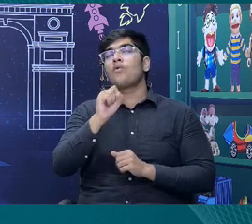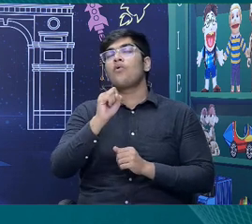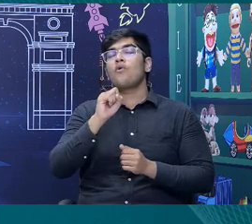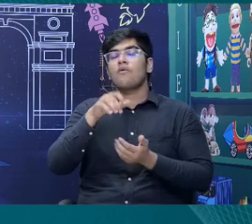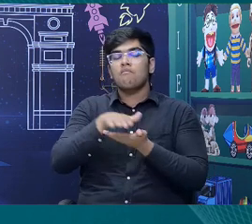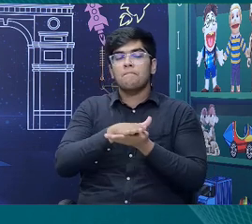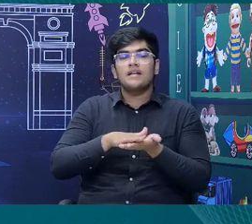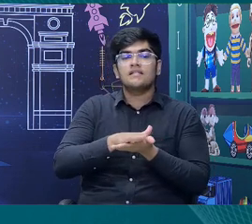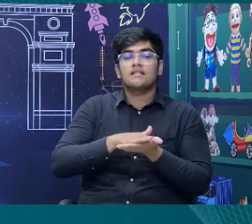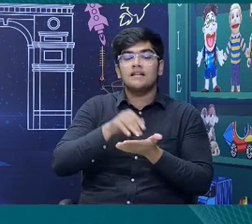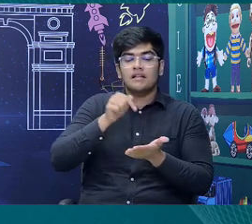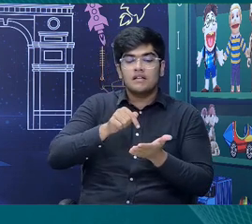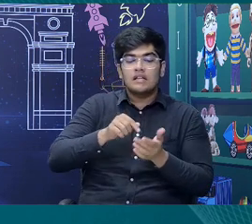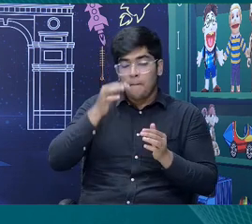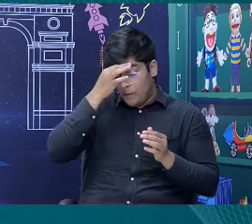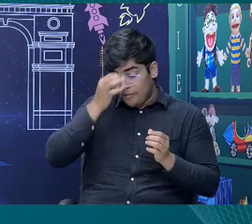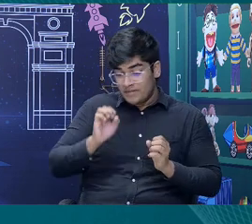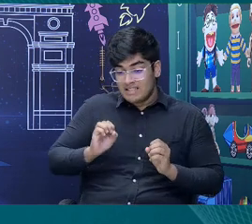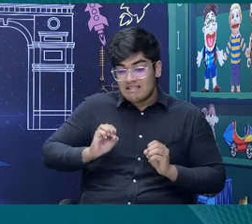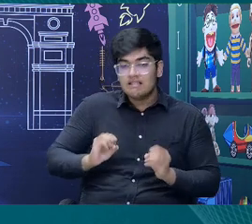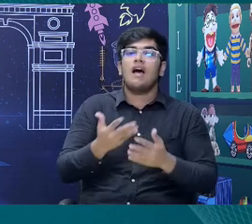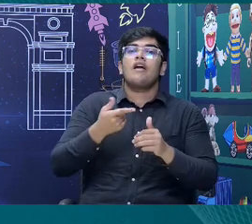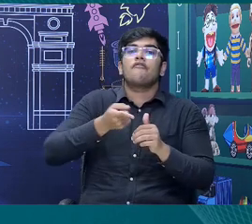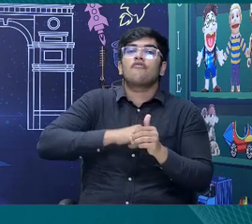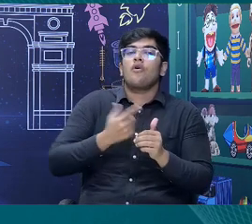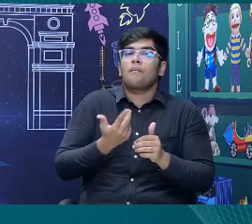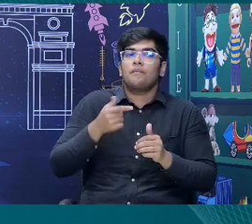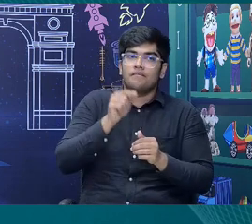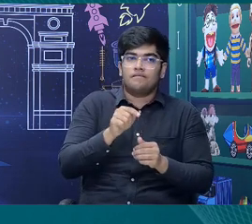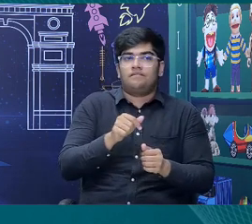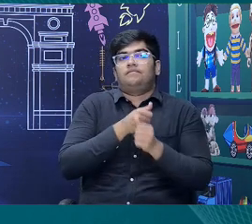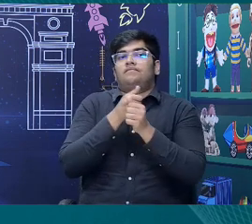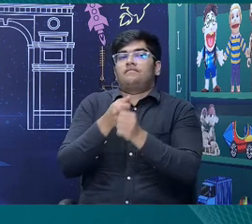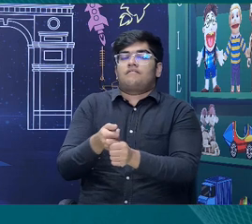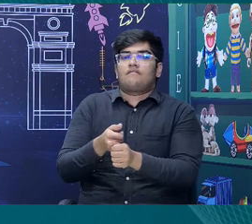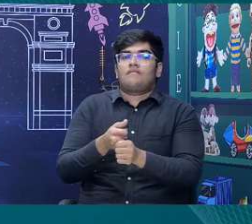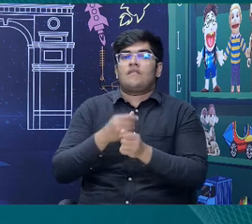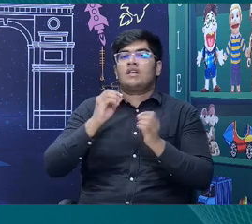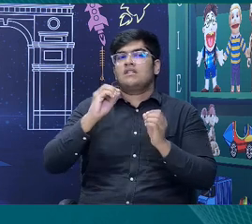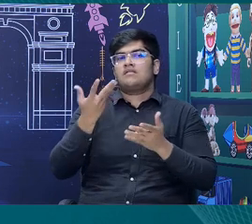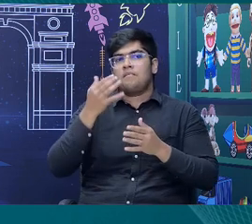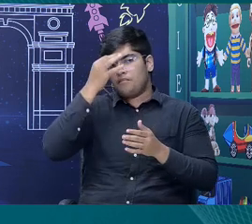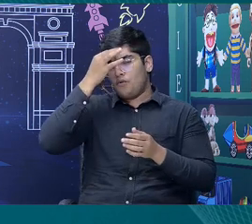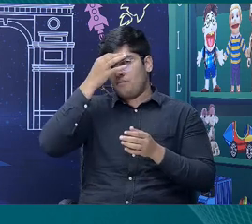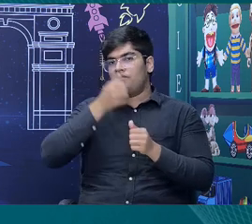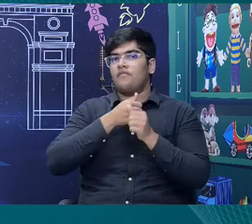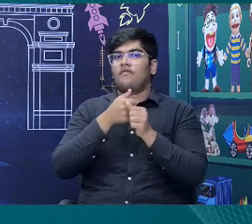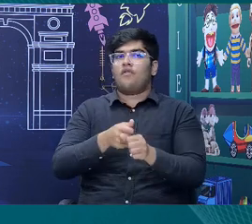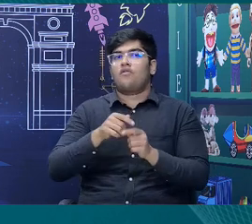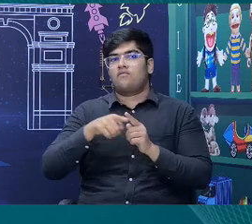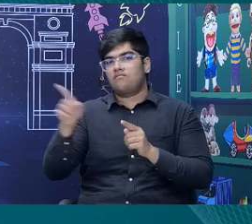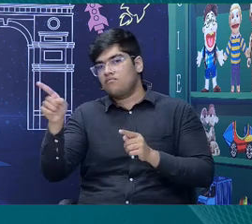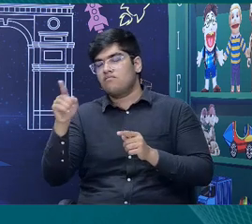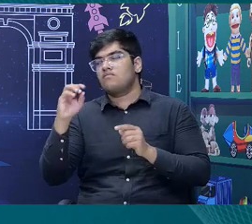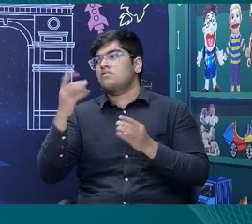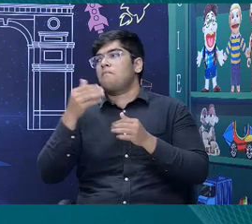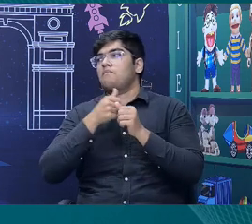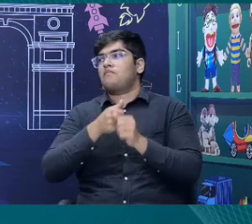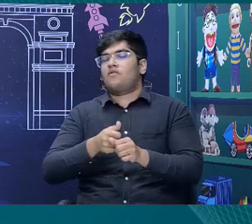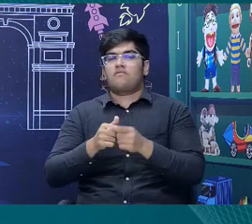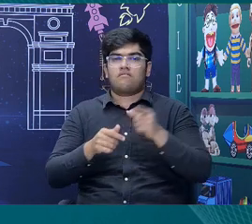बेटर है दूसरा बेटर है वो पर्सन टू पर्सन जैसे हम मेडिसिन की बात करते हैं कोई मेडिसिन किसी को सूट करती है कोई मेडिसिन किसी को सूट करती